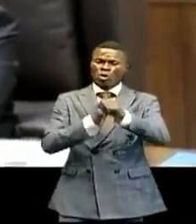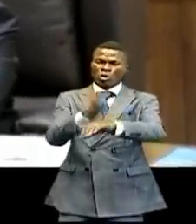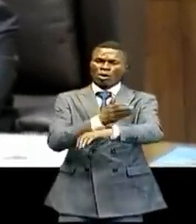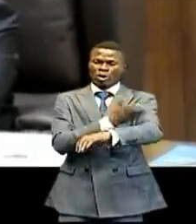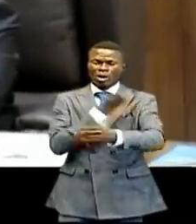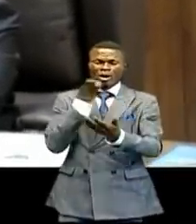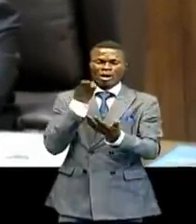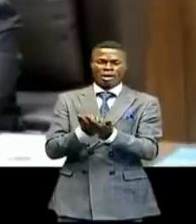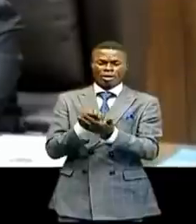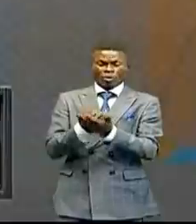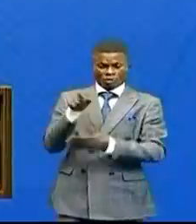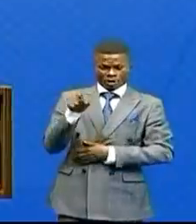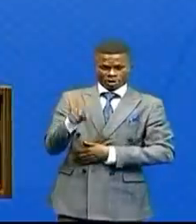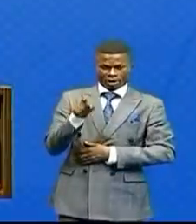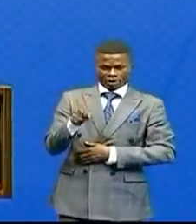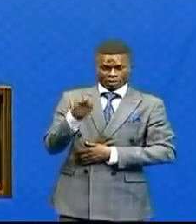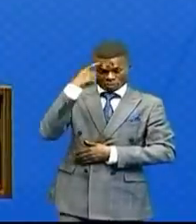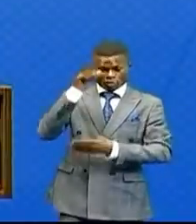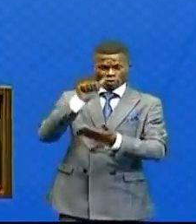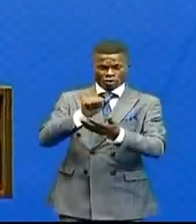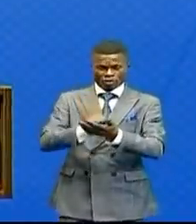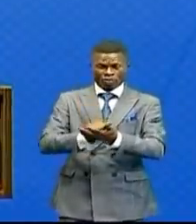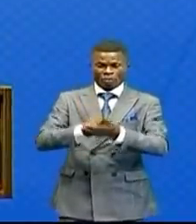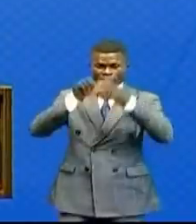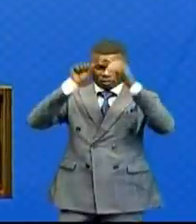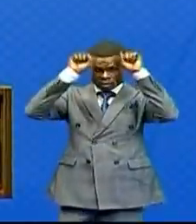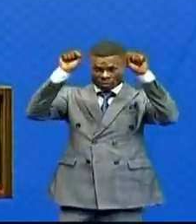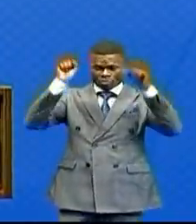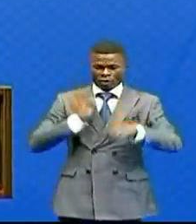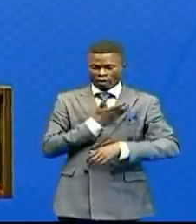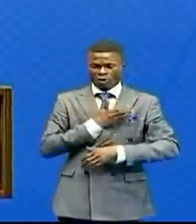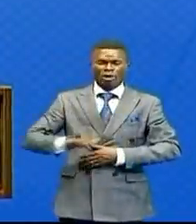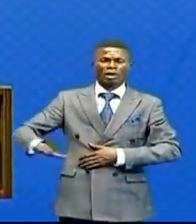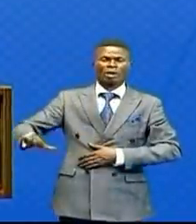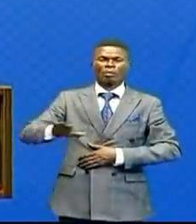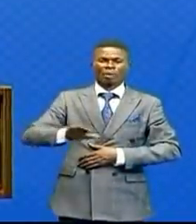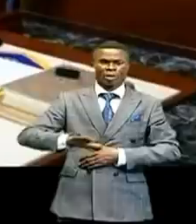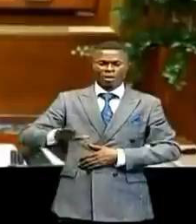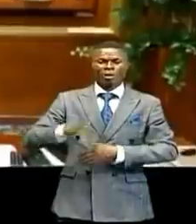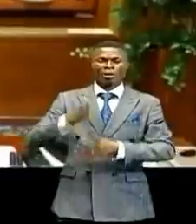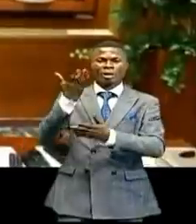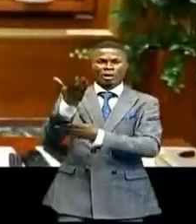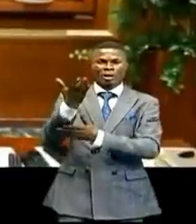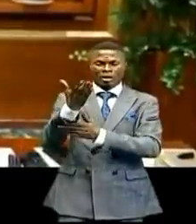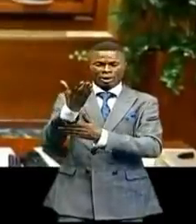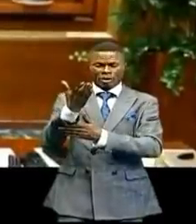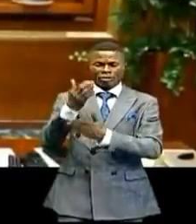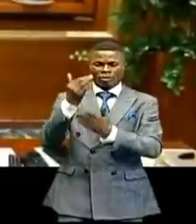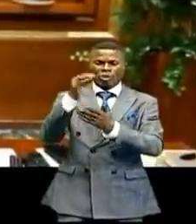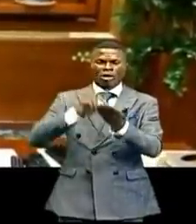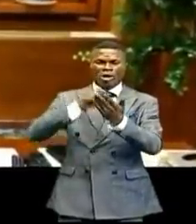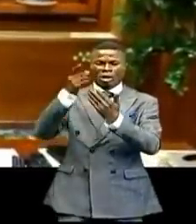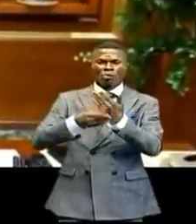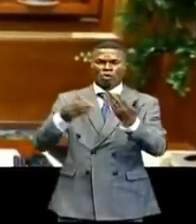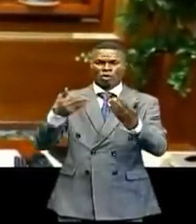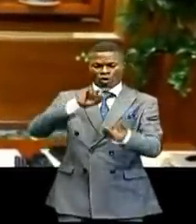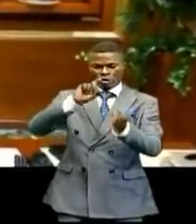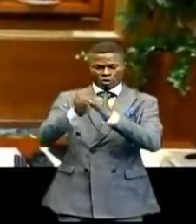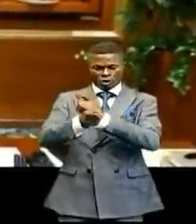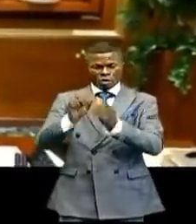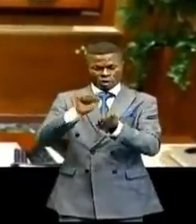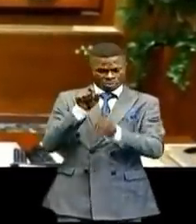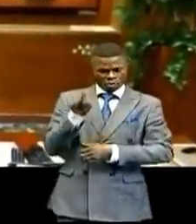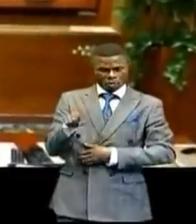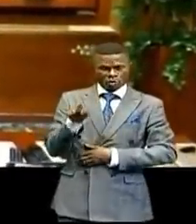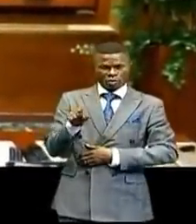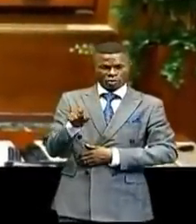croissance économique. À cet effet, le président de la République a demandé l'inscription du nouveau programme de réforme dans ce